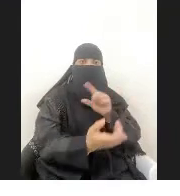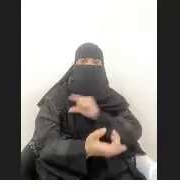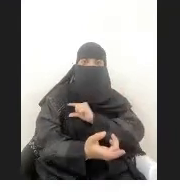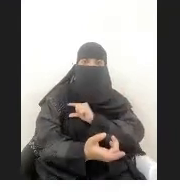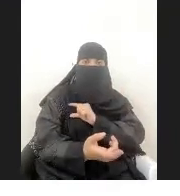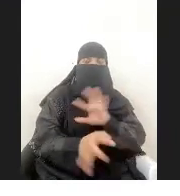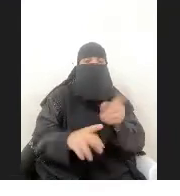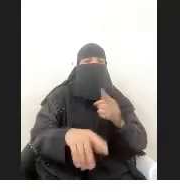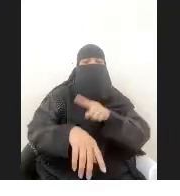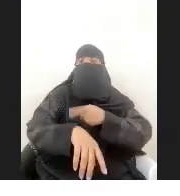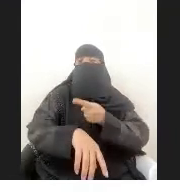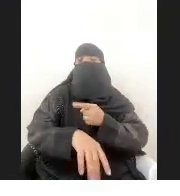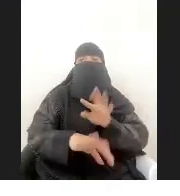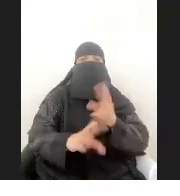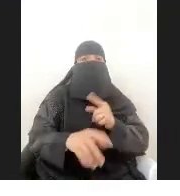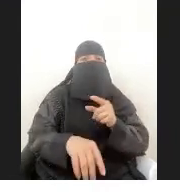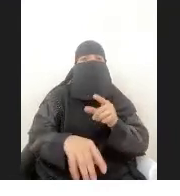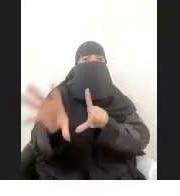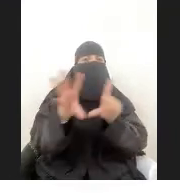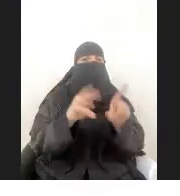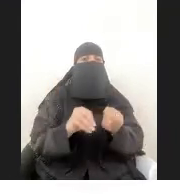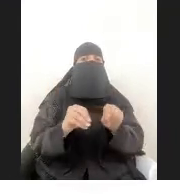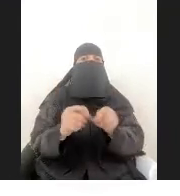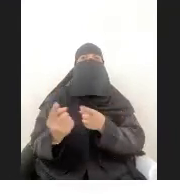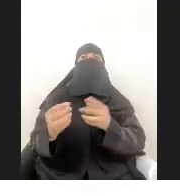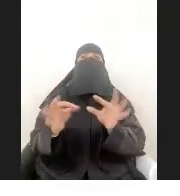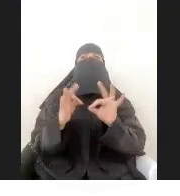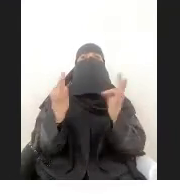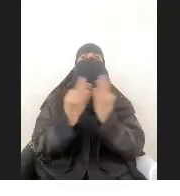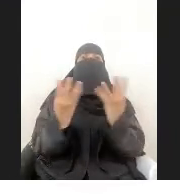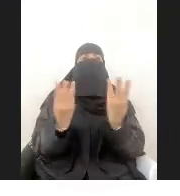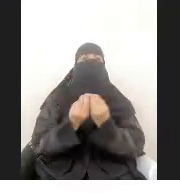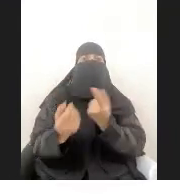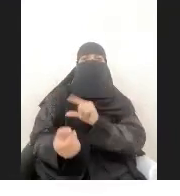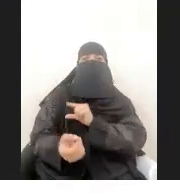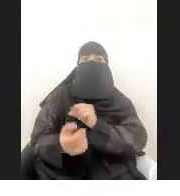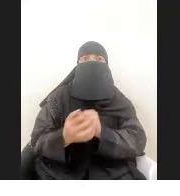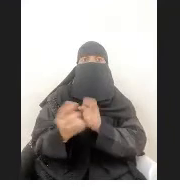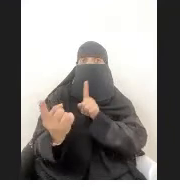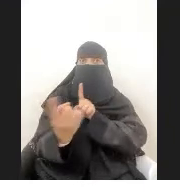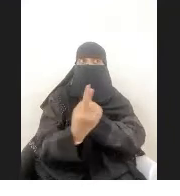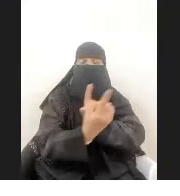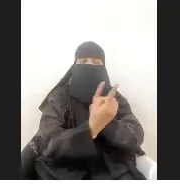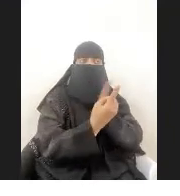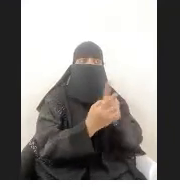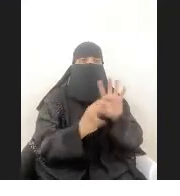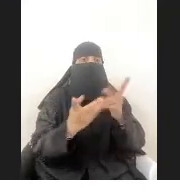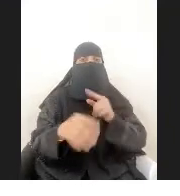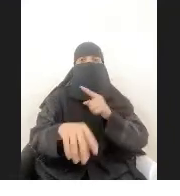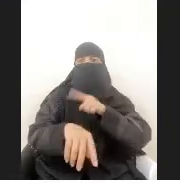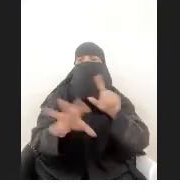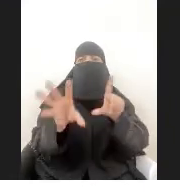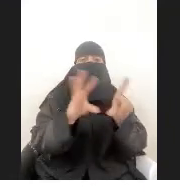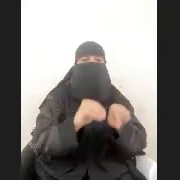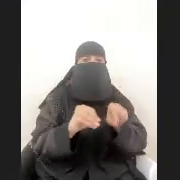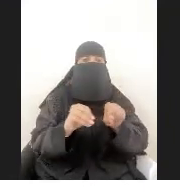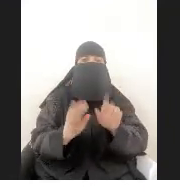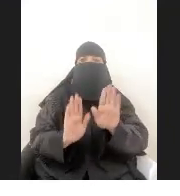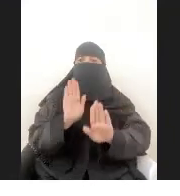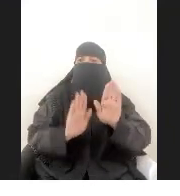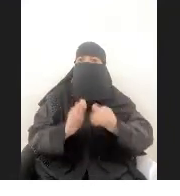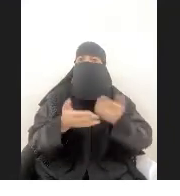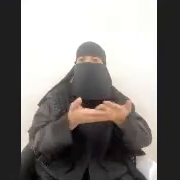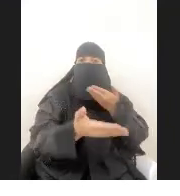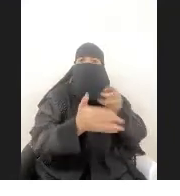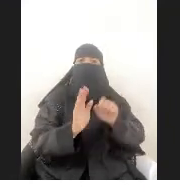الأسبوع سيجتمع الطلاب وجها لوجه؟ كم ساعة في الأسبوع سيشارك الطلاب عبر المنصة؟ كل هذه الأسئلة